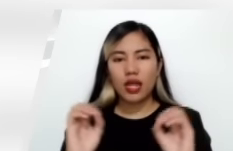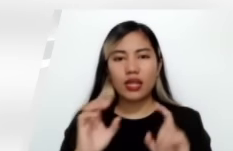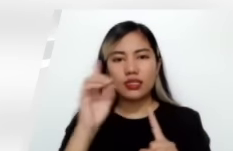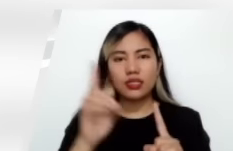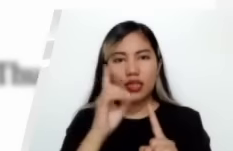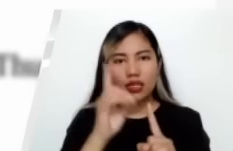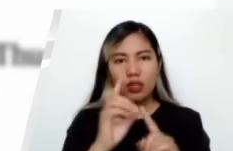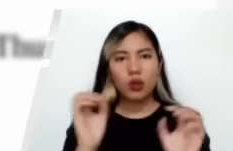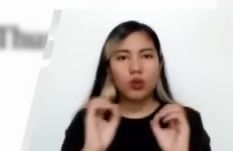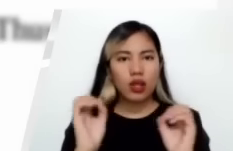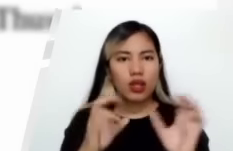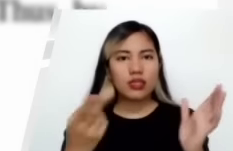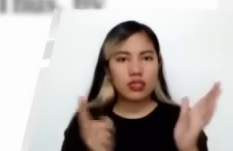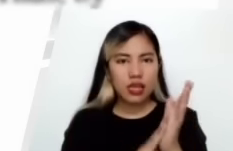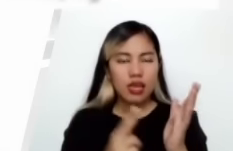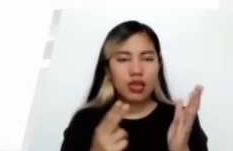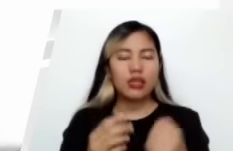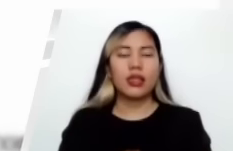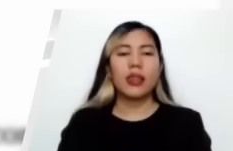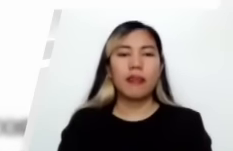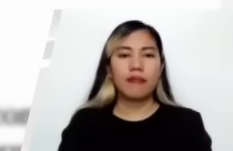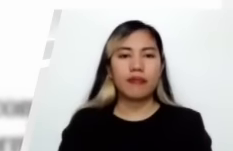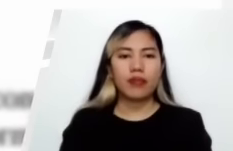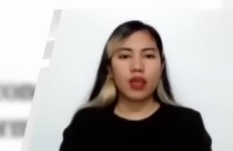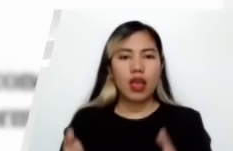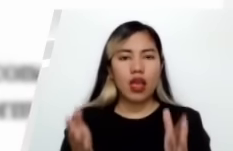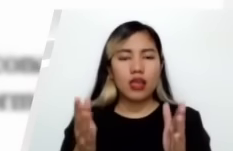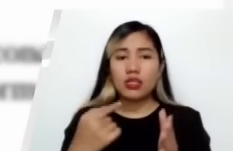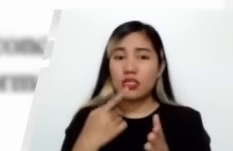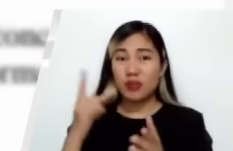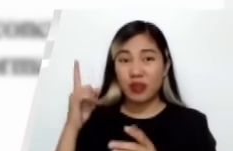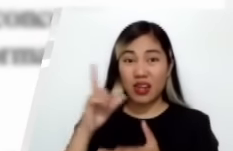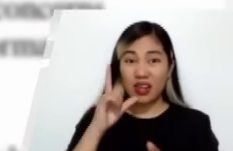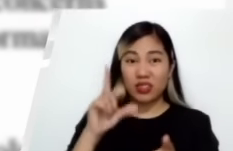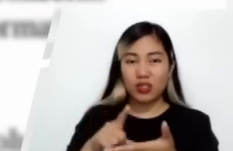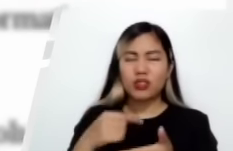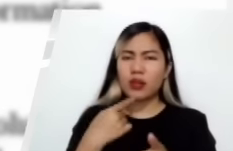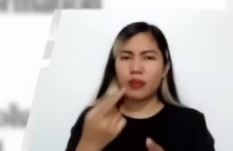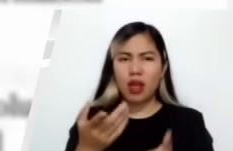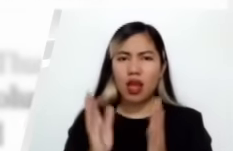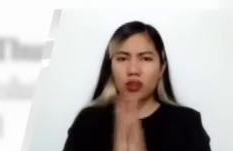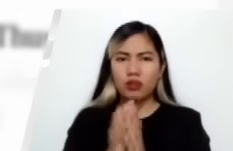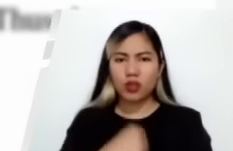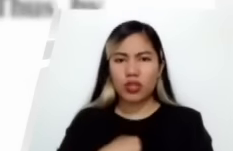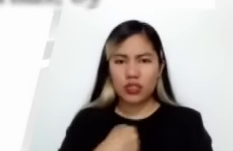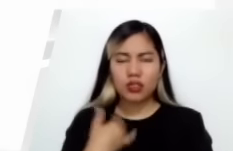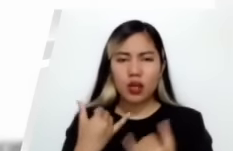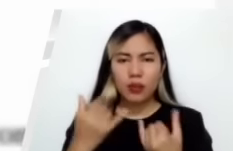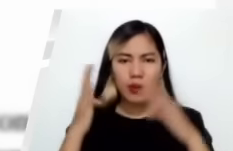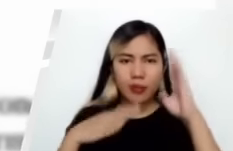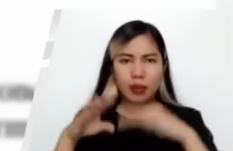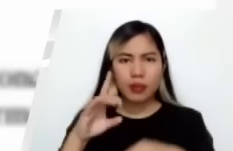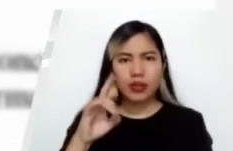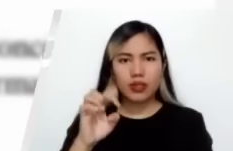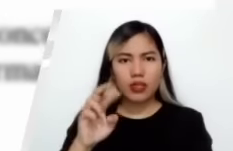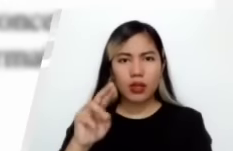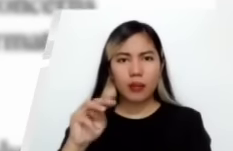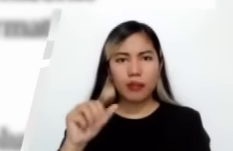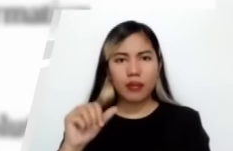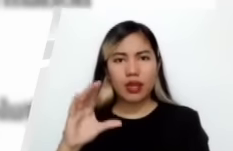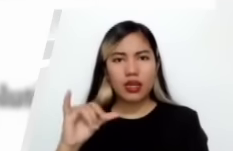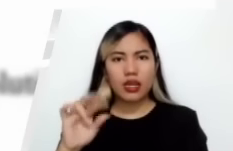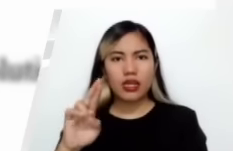pirma. Humingi siya ng paumanhin dahil sa mga issue na kinakaharap umano ng Dermacare. Batay sa liham, nawalan umano